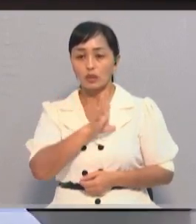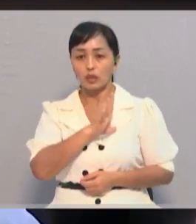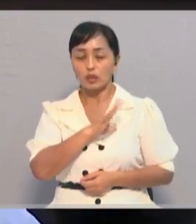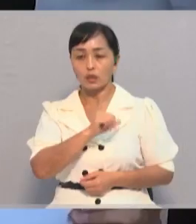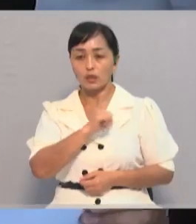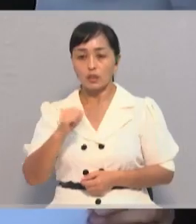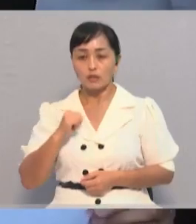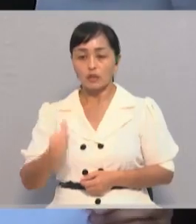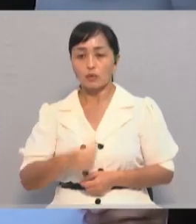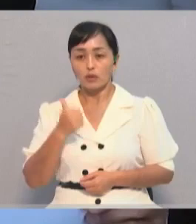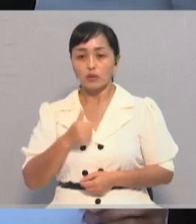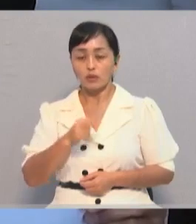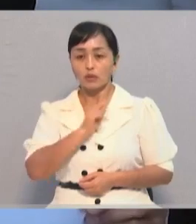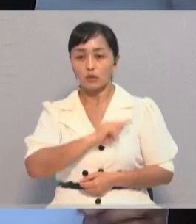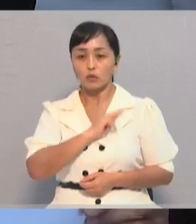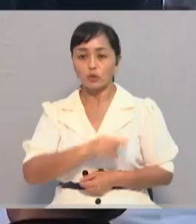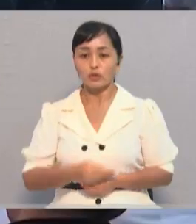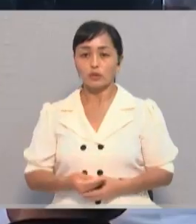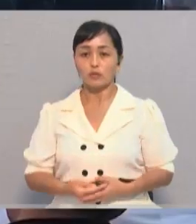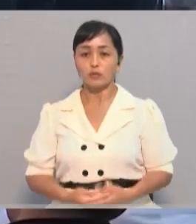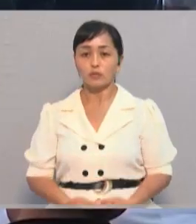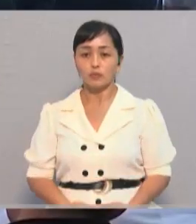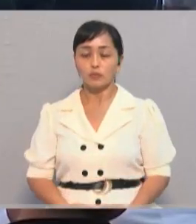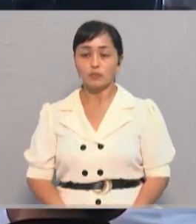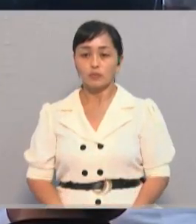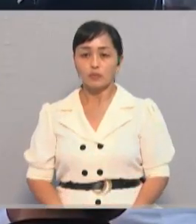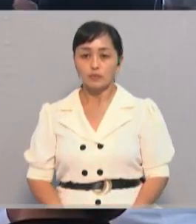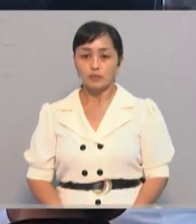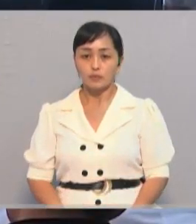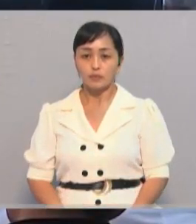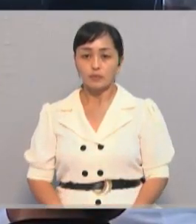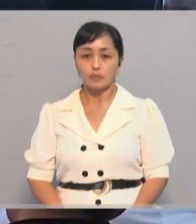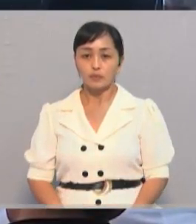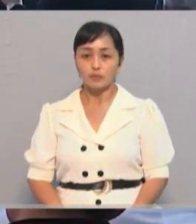профессиональные навыки и умения. Ружан Жиринбаева, Асылбек Мансурхан. Новости.